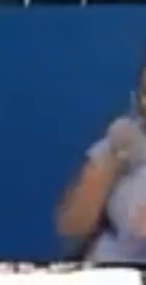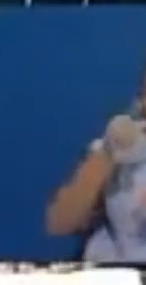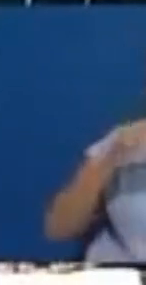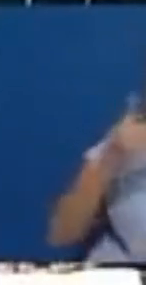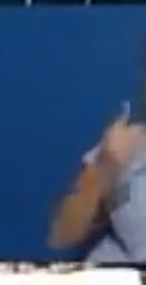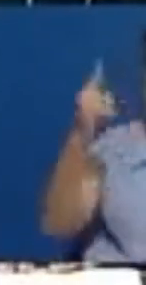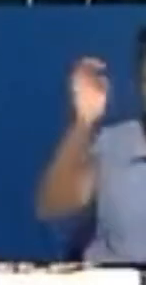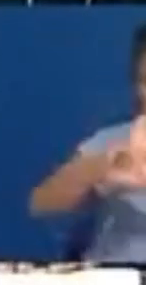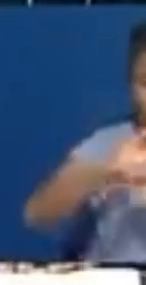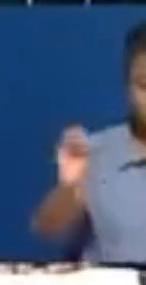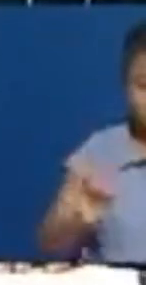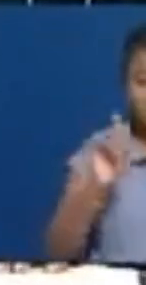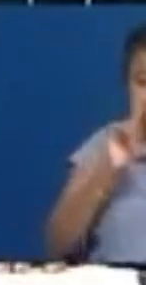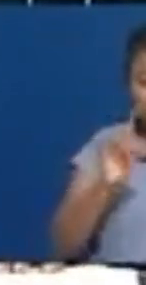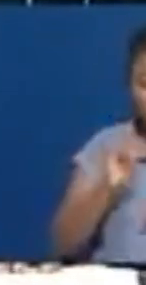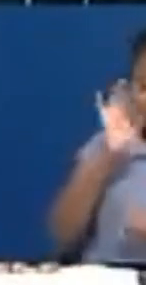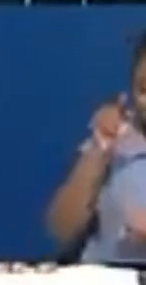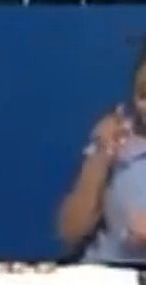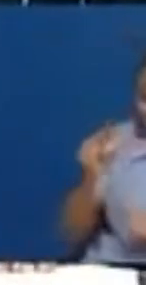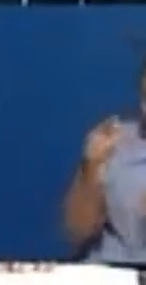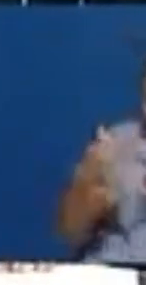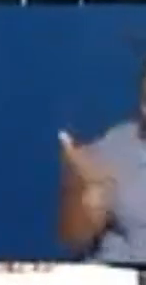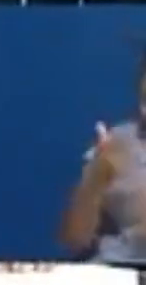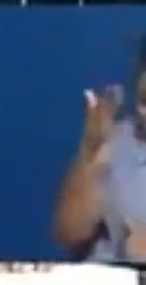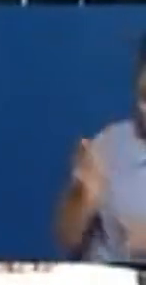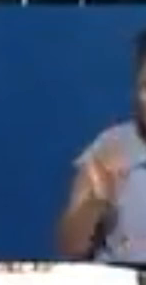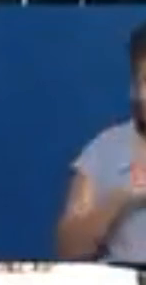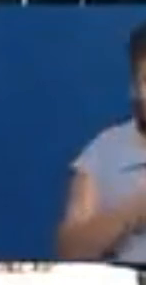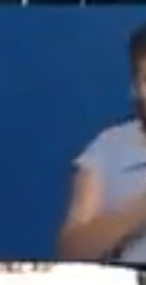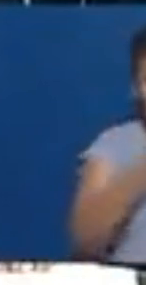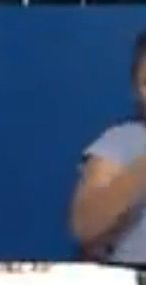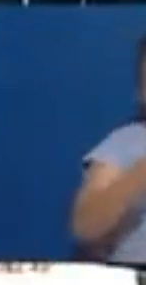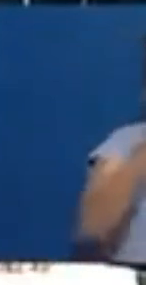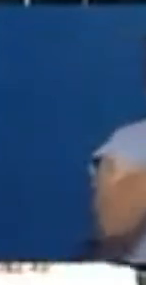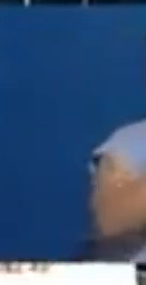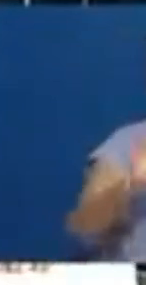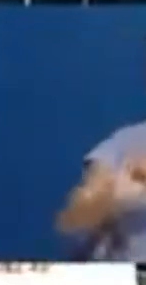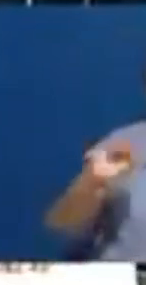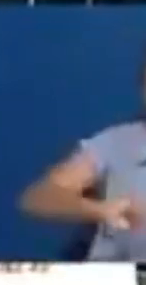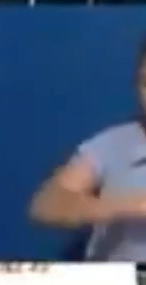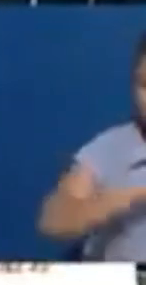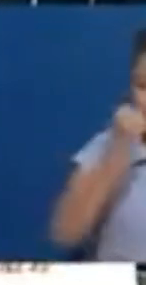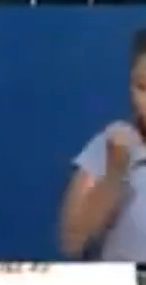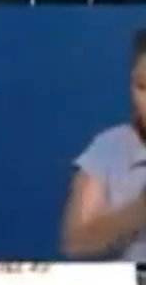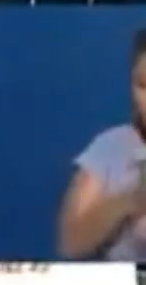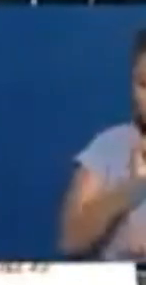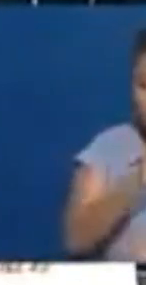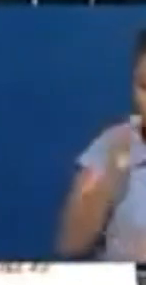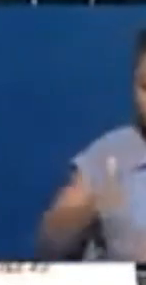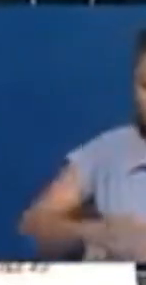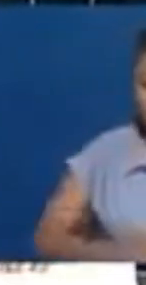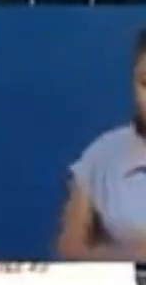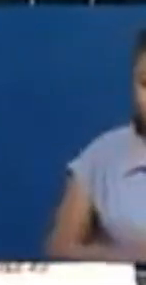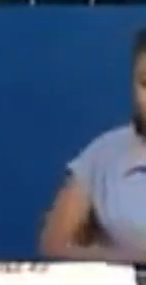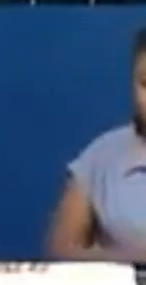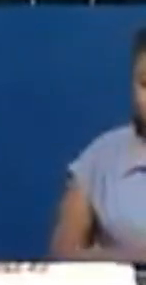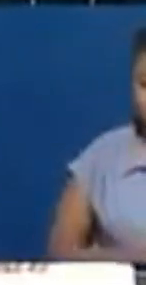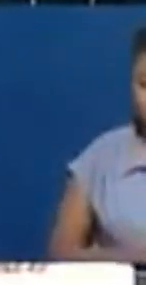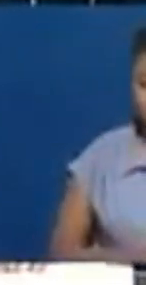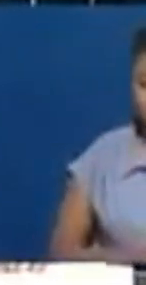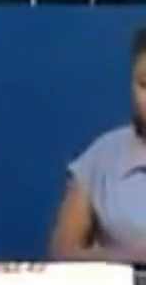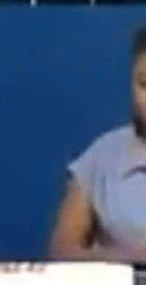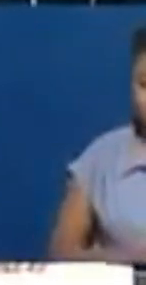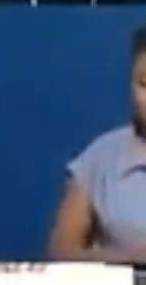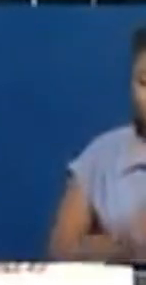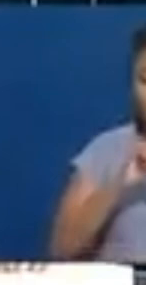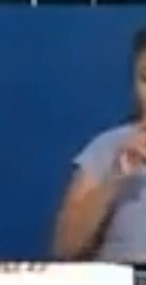Mapungufu ya yeye yachanganywa na wewe. Hakuna ufanisi wa yeye bila wewe. Ole wake ajione yeye ni yeye bila wewe. Na shida ni ya